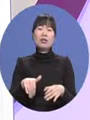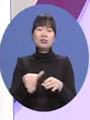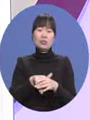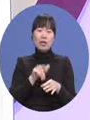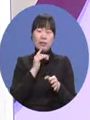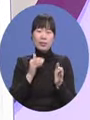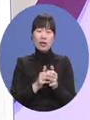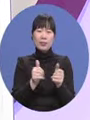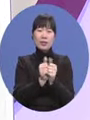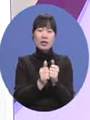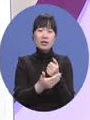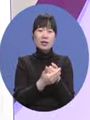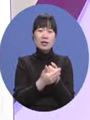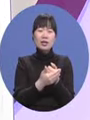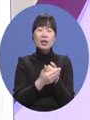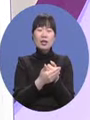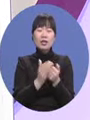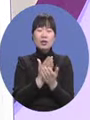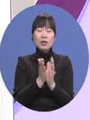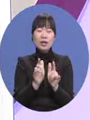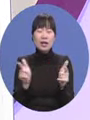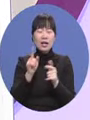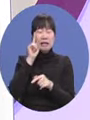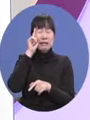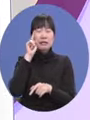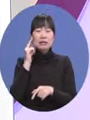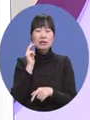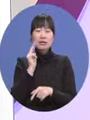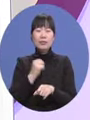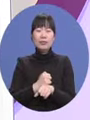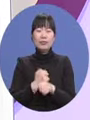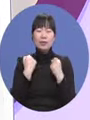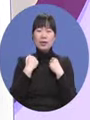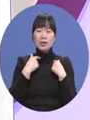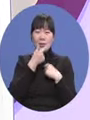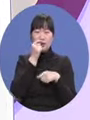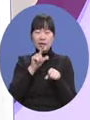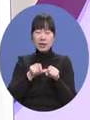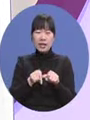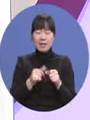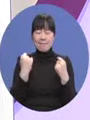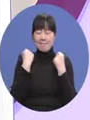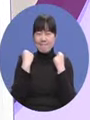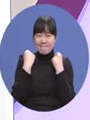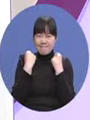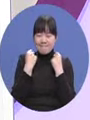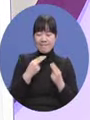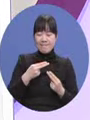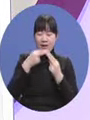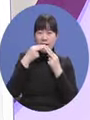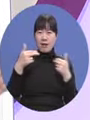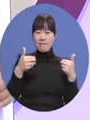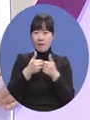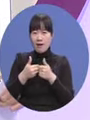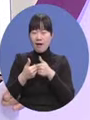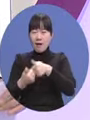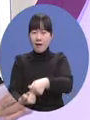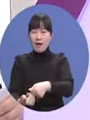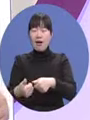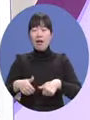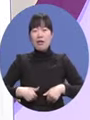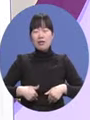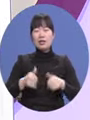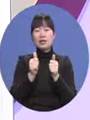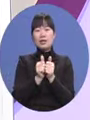남자들이 스트레스가 많은 거예요. 그리고 우리가 힘이 부족할 때 힘을 길러서 붙어서 넘어가야 돼요.